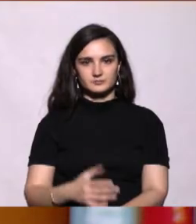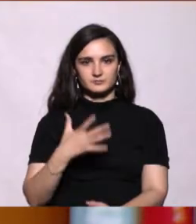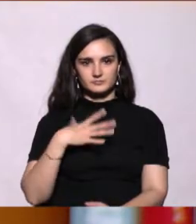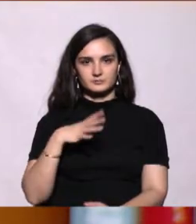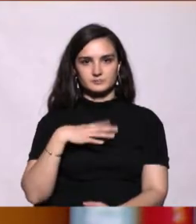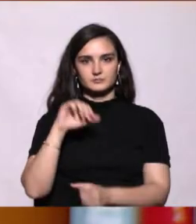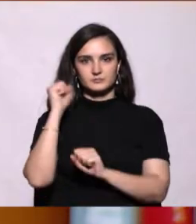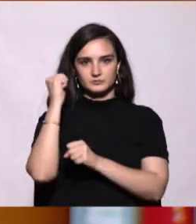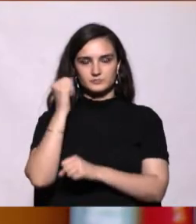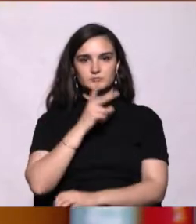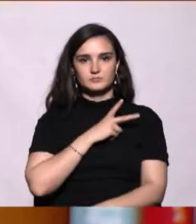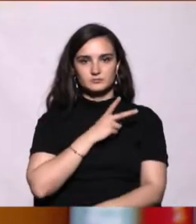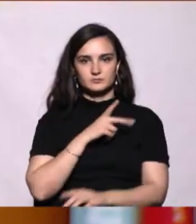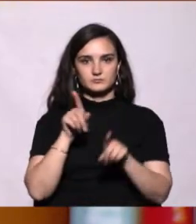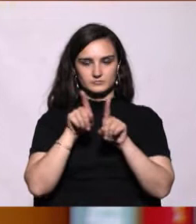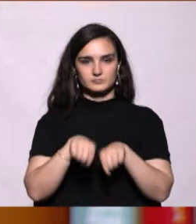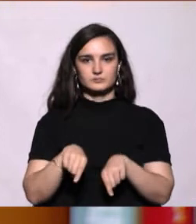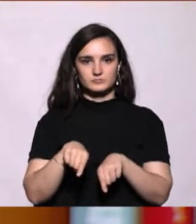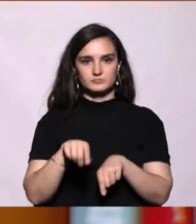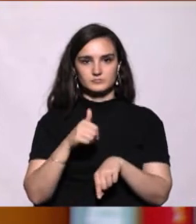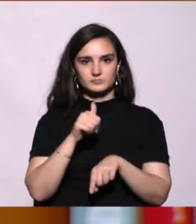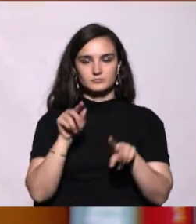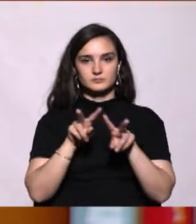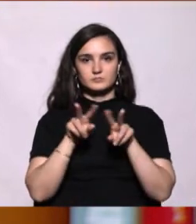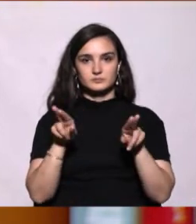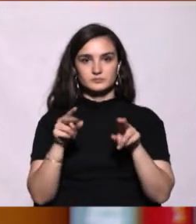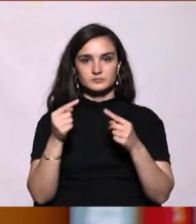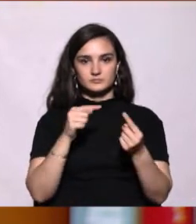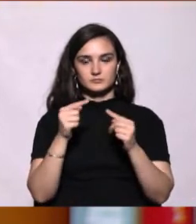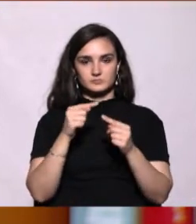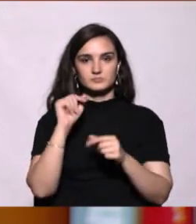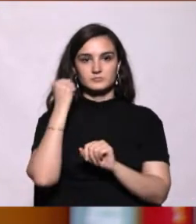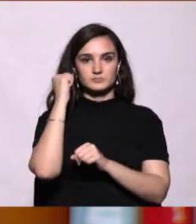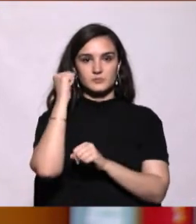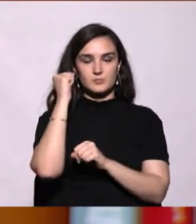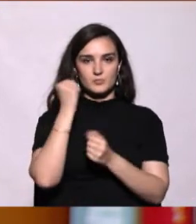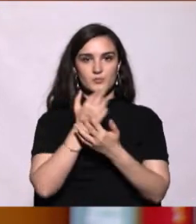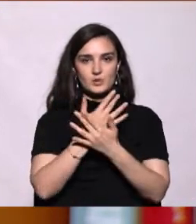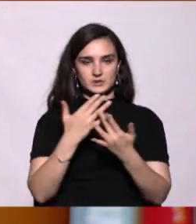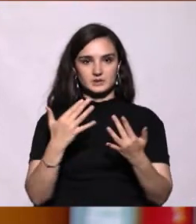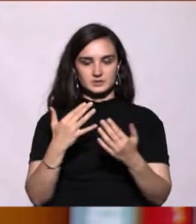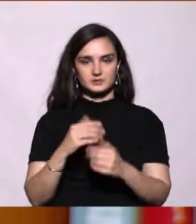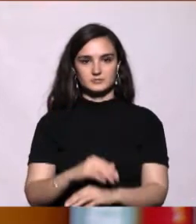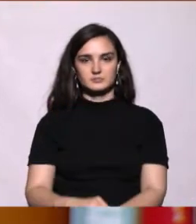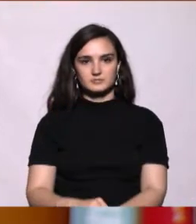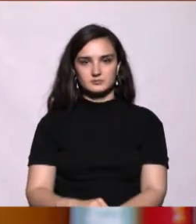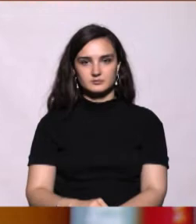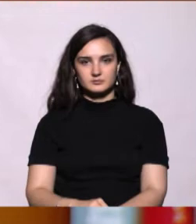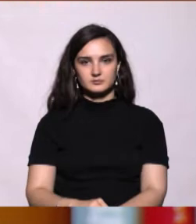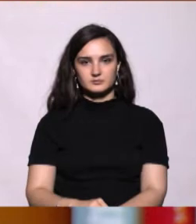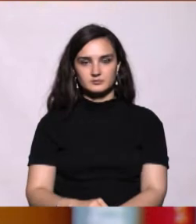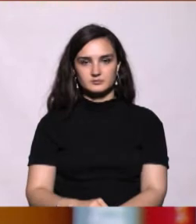ქართულადაც ბოთლია, ინგლისურადაც ბოთლია. როგორ გავს ერთმანეთს? Bottles. Please repeat. Good. And